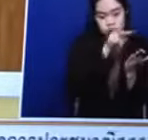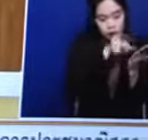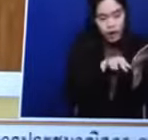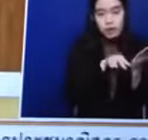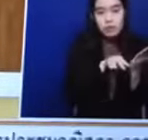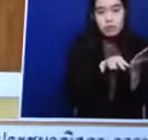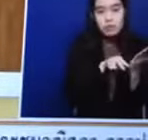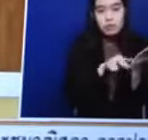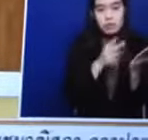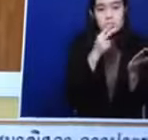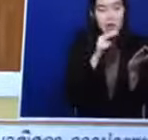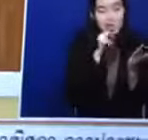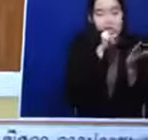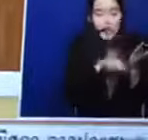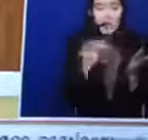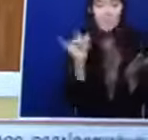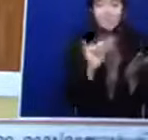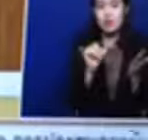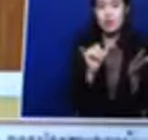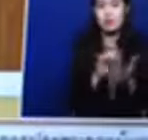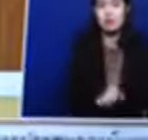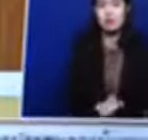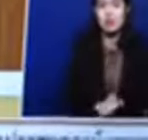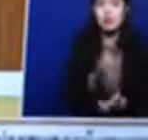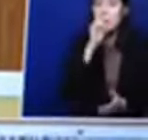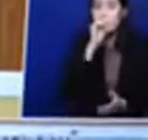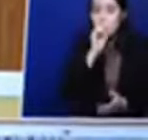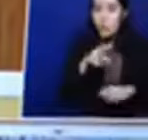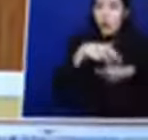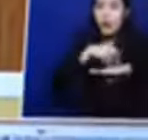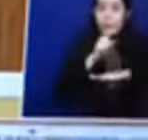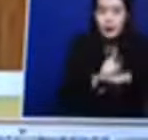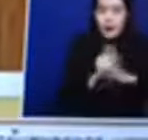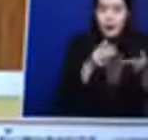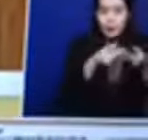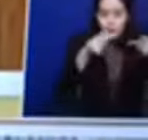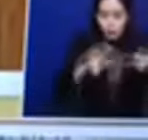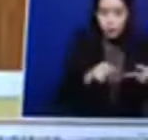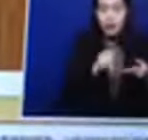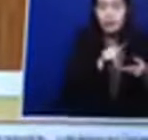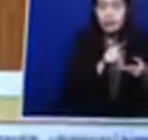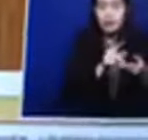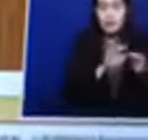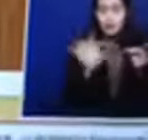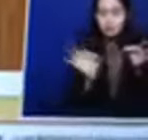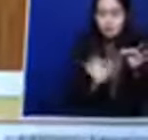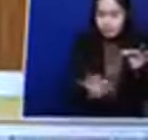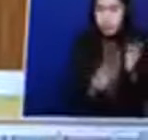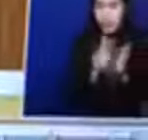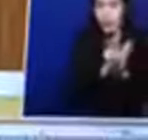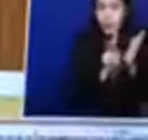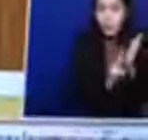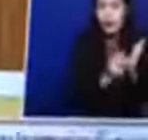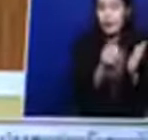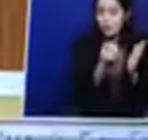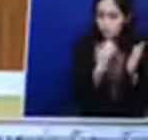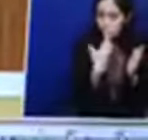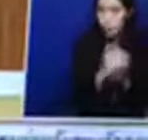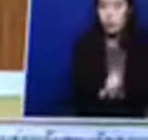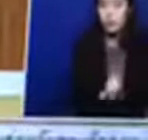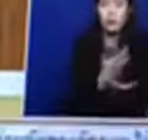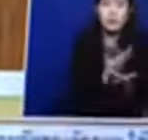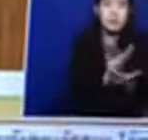6ซึ่งระบุไว้ชัดขออนุญาตกราบเรียนท่านประธานอ่านข้อความในกฎหมายครับว่าเงินได้พึงประเมินต่อไปนี้ไม่นำมาคำน